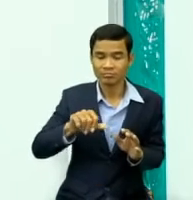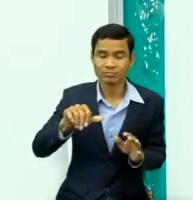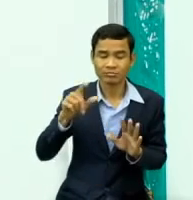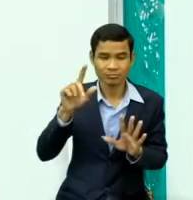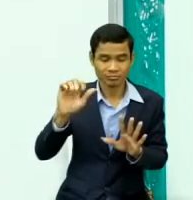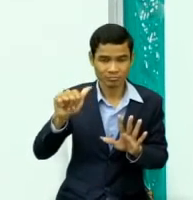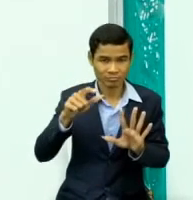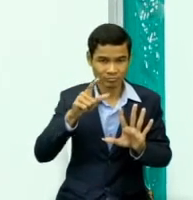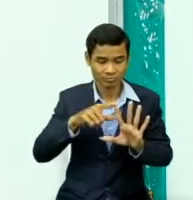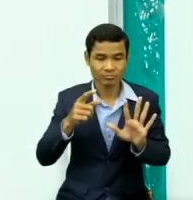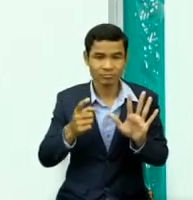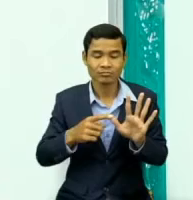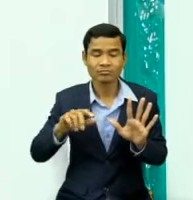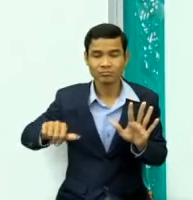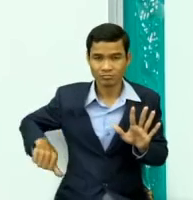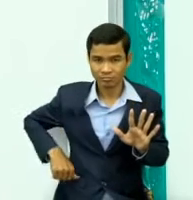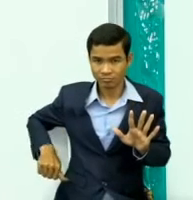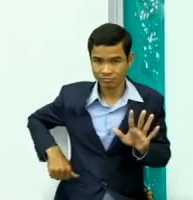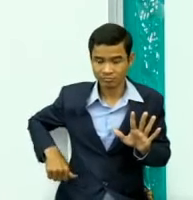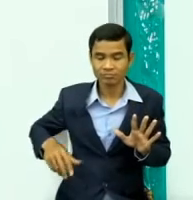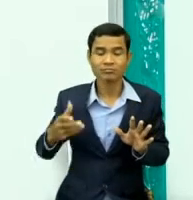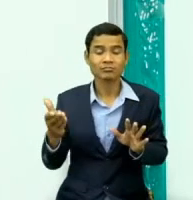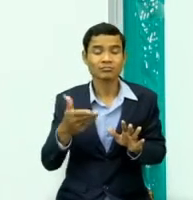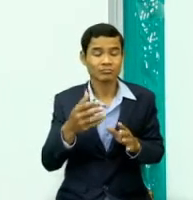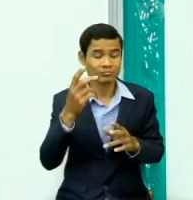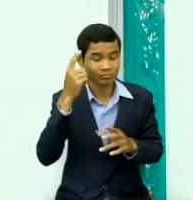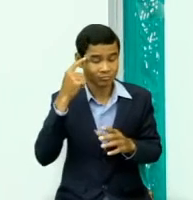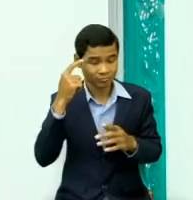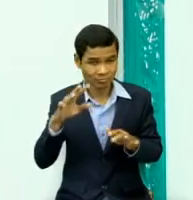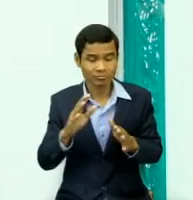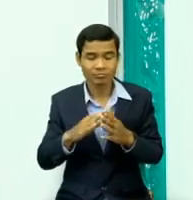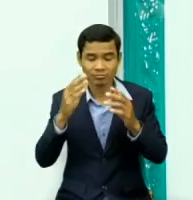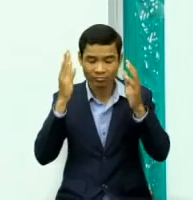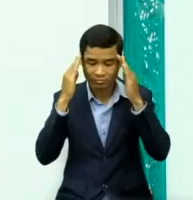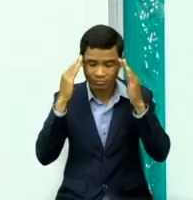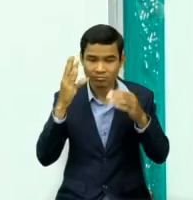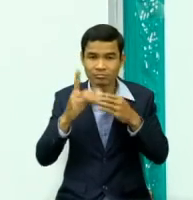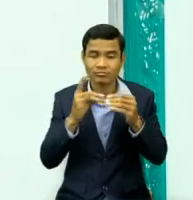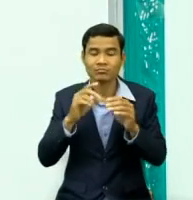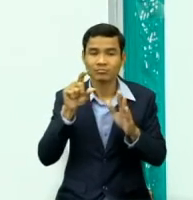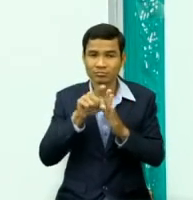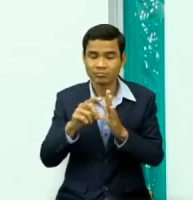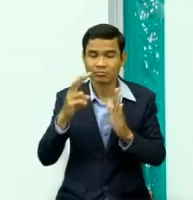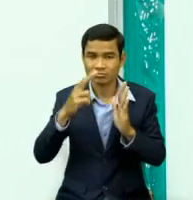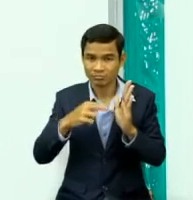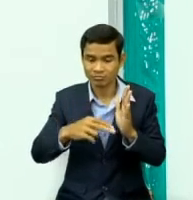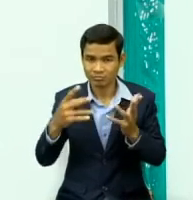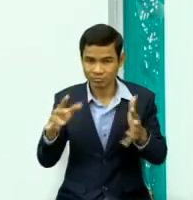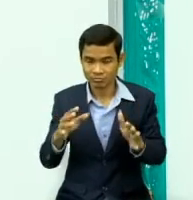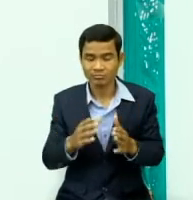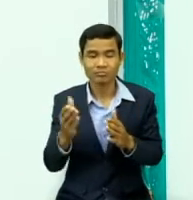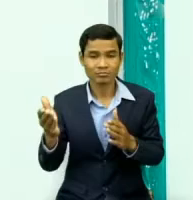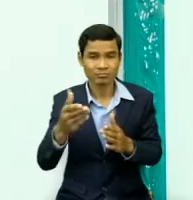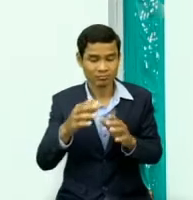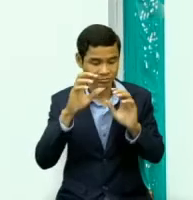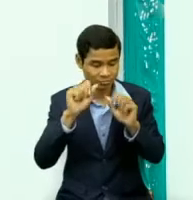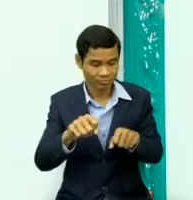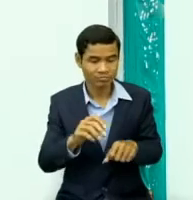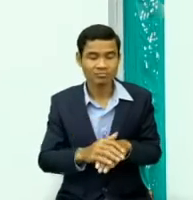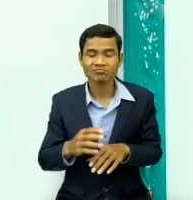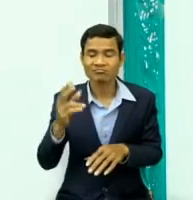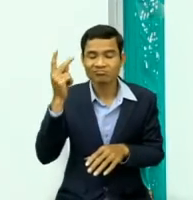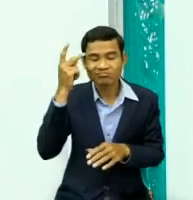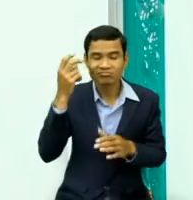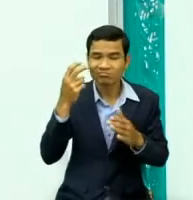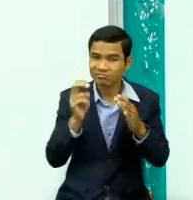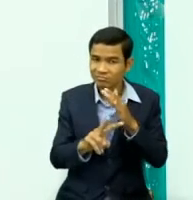nhỏ cha ta con score hai của ban đang ẩm pít chầm nồng chừng đây ăn tập bài rồi bài dưỡng cha con tặng ốc nè con sạ